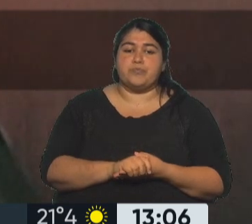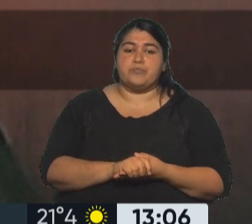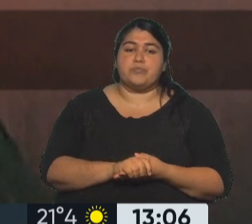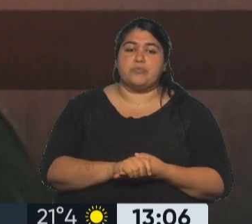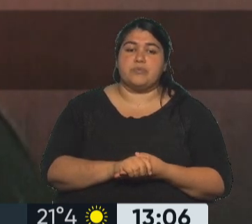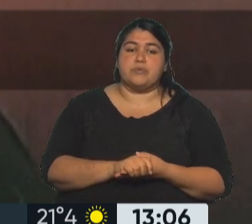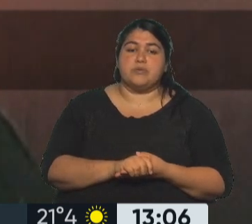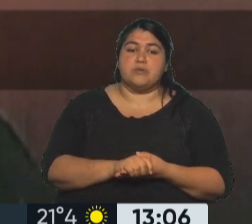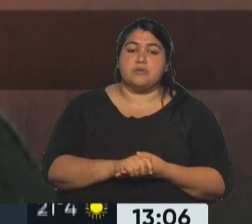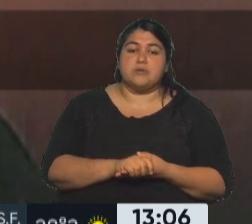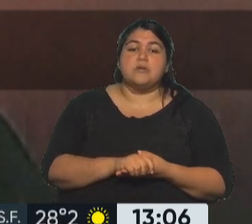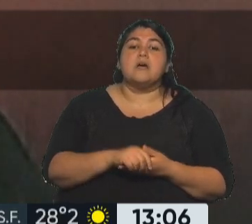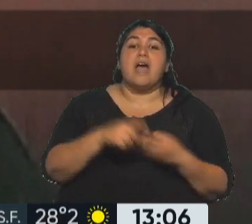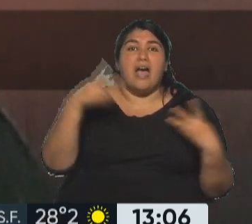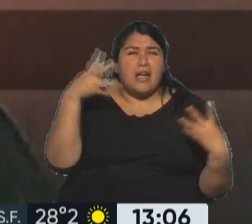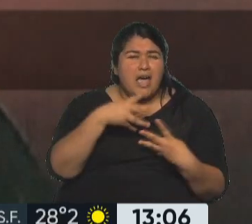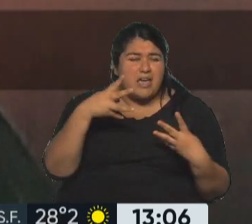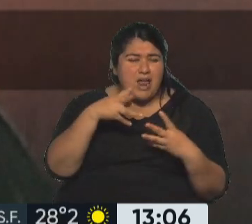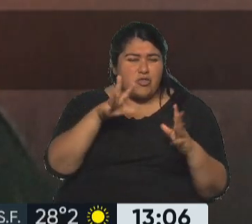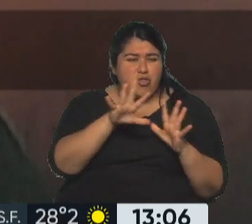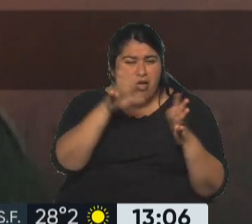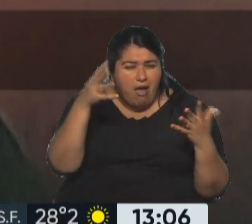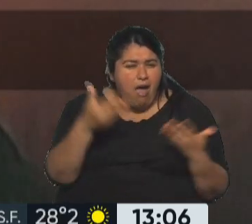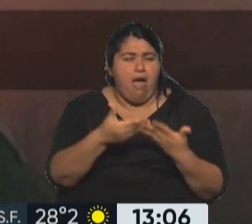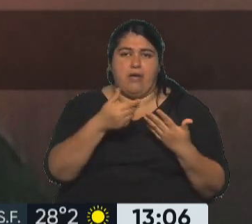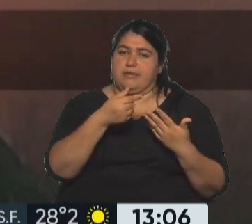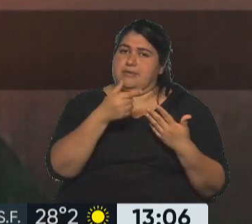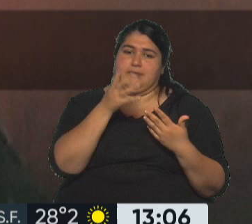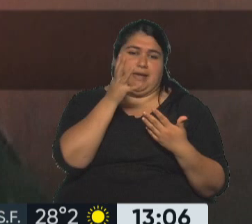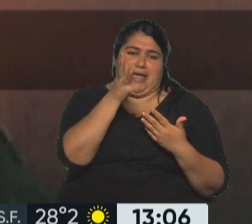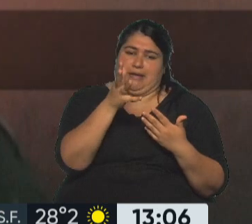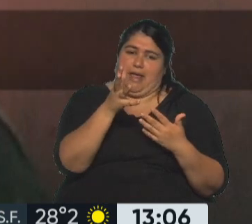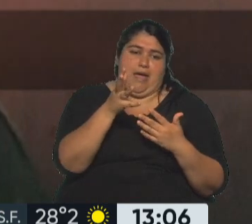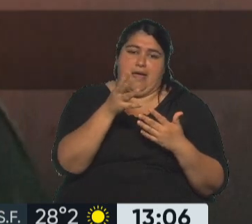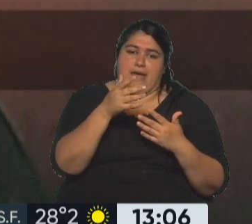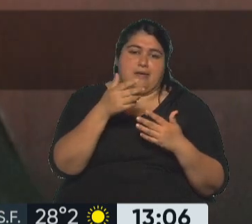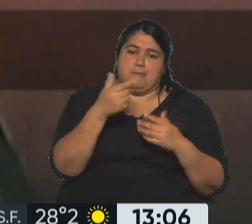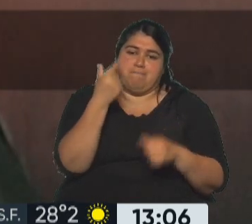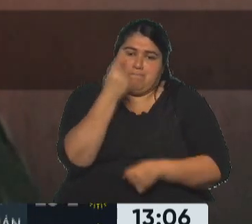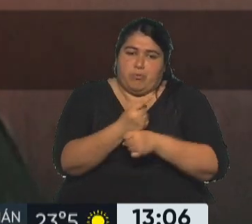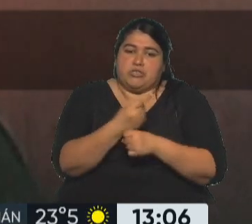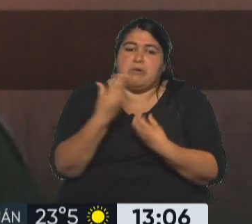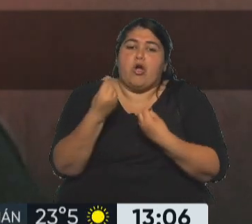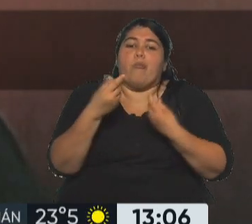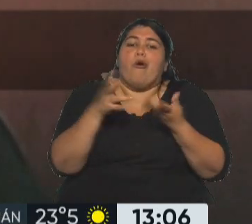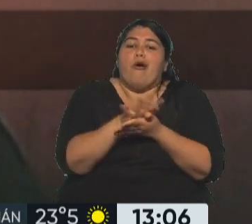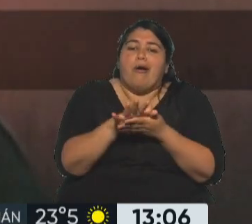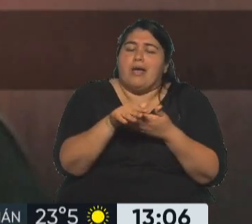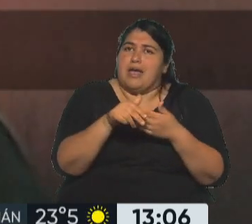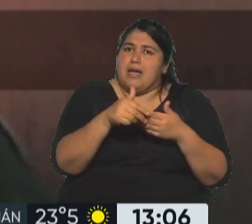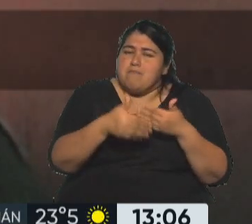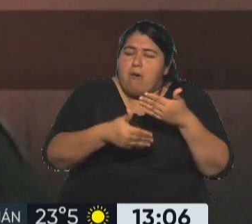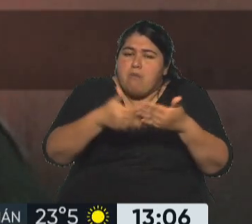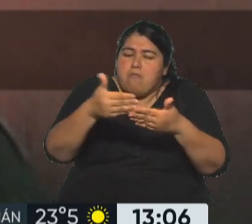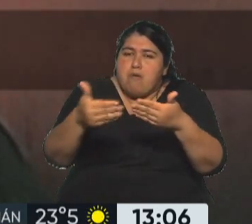كامله او القلق من ان تتدحرج هذه الجبهه ان تتدحرج هذه الجبهه الى